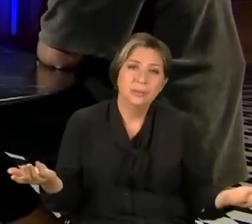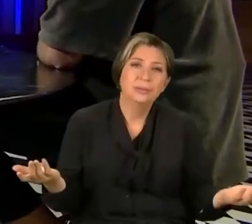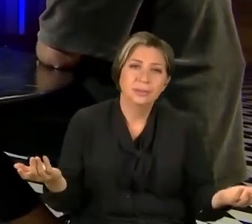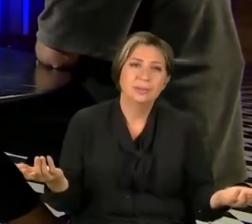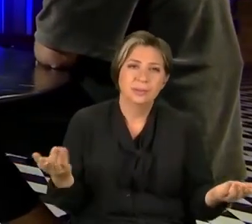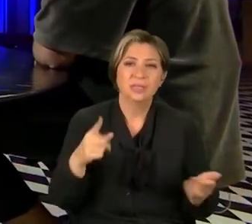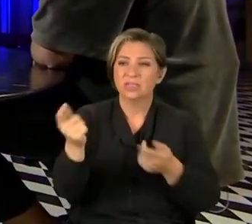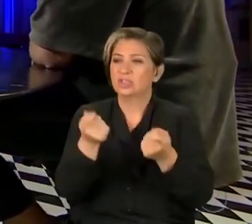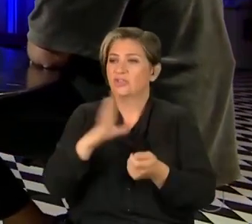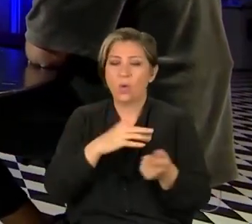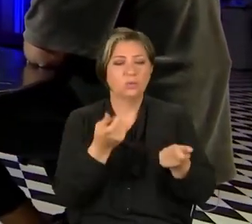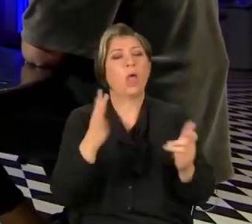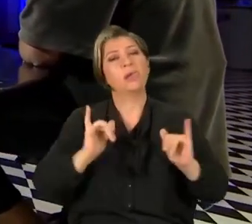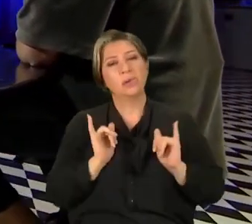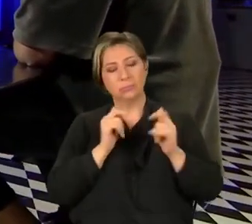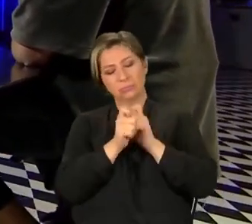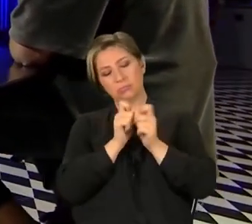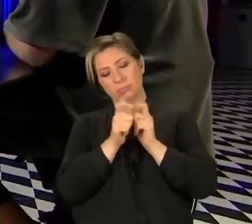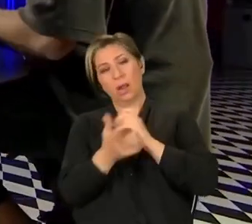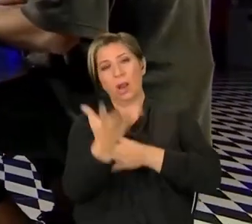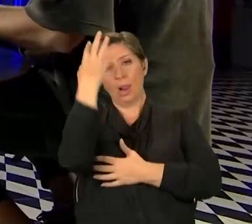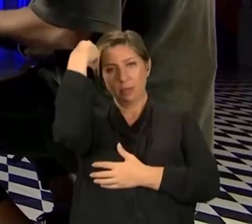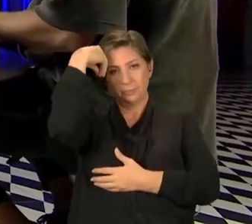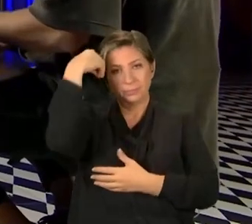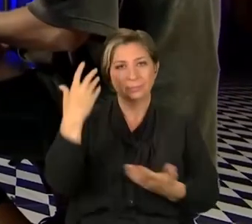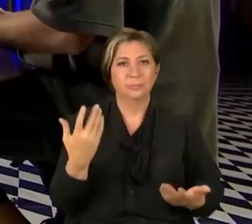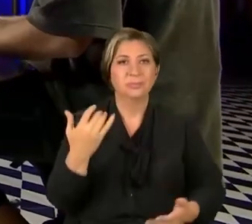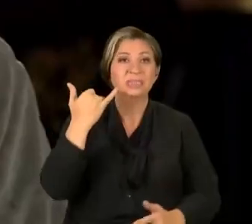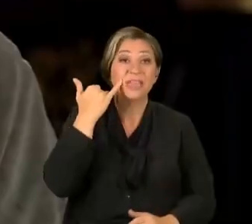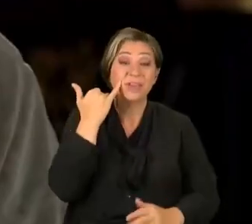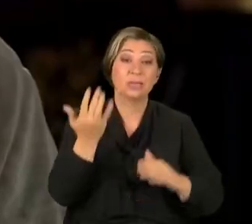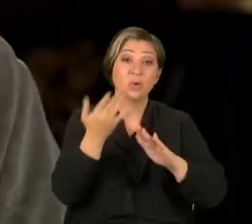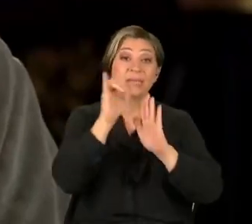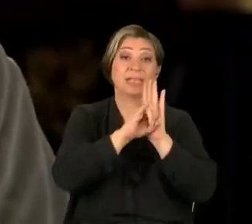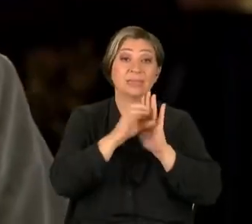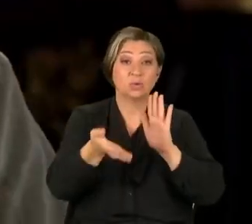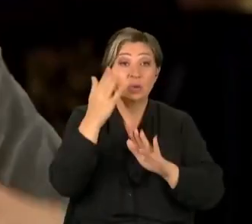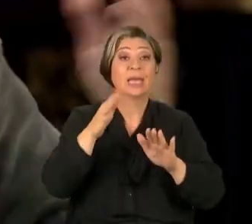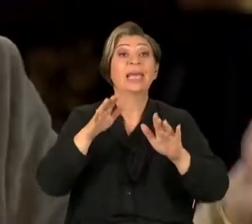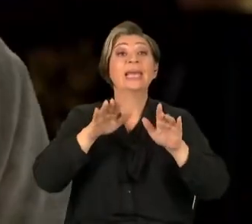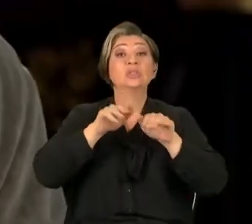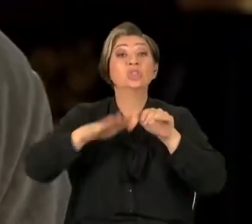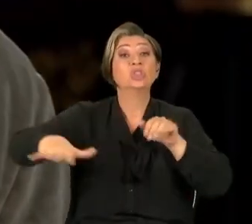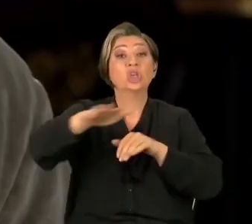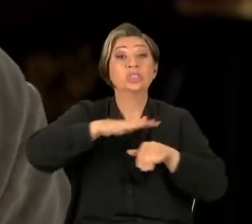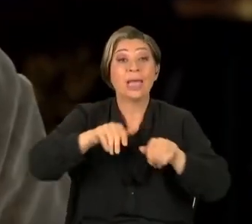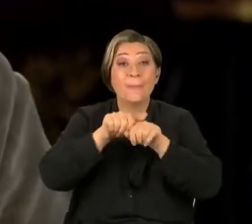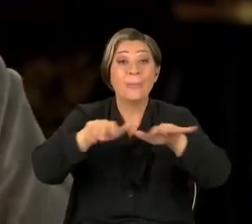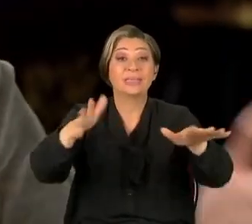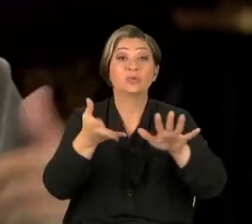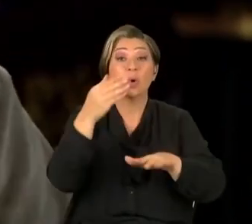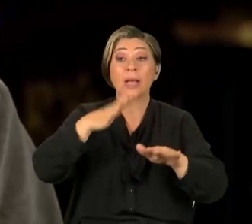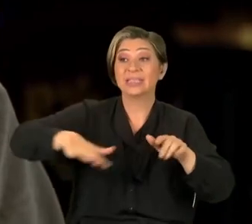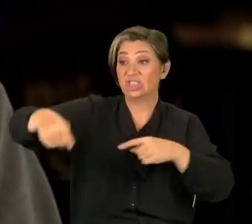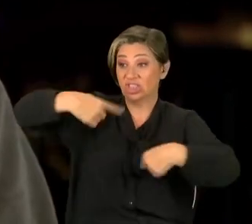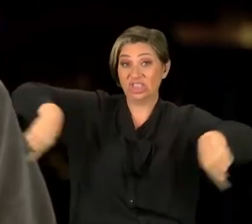senin işin gücün var onun işi gücü yok bütün hepsini zaten telefondan çok veya Instagram'dan çok sosyal medyadan çok Aslında alemle alakası vardır O yüzden